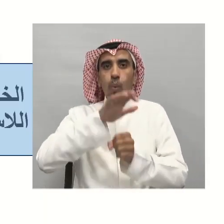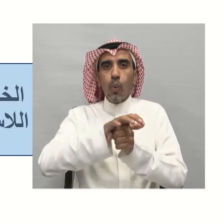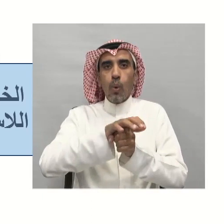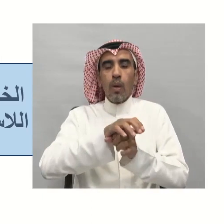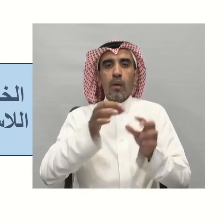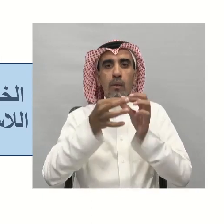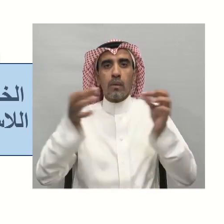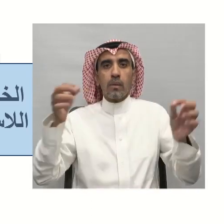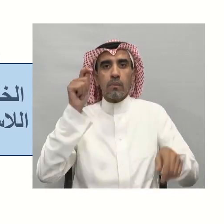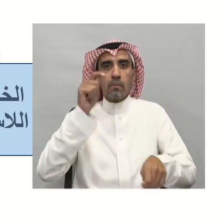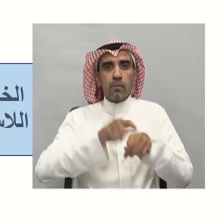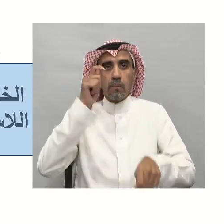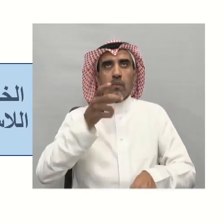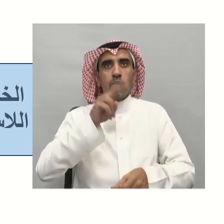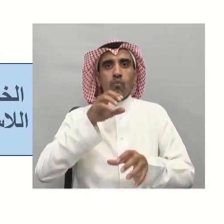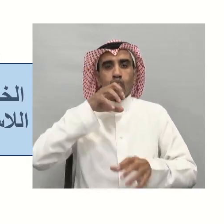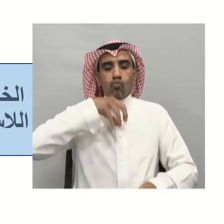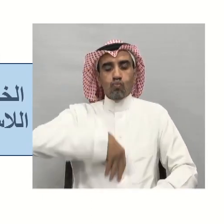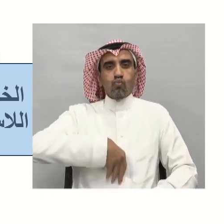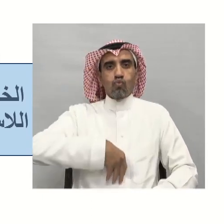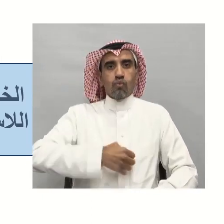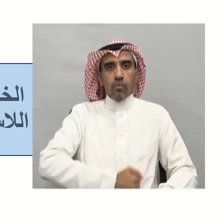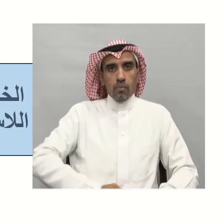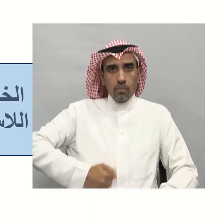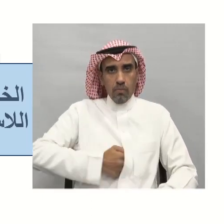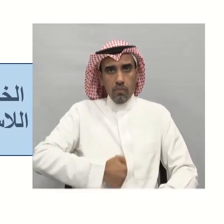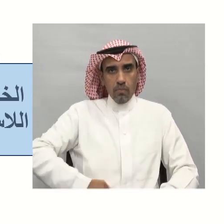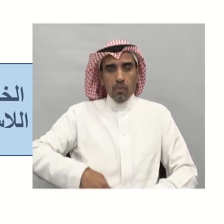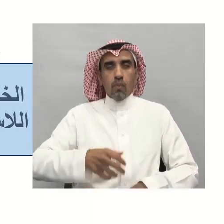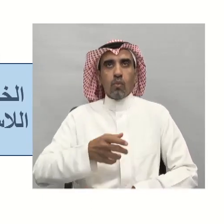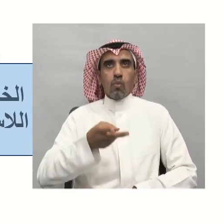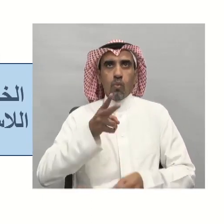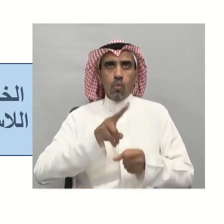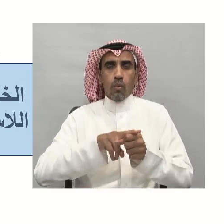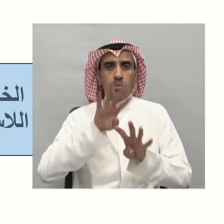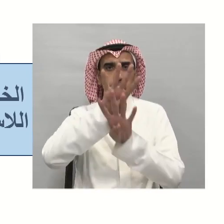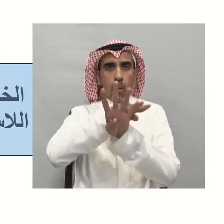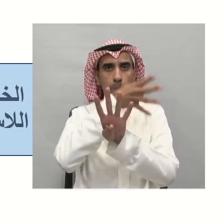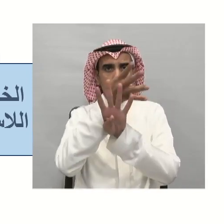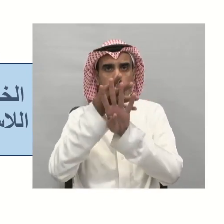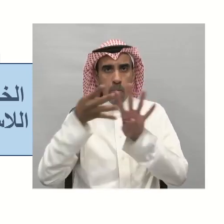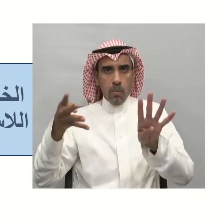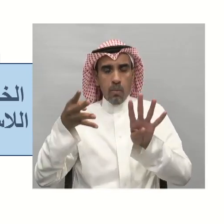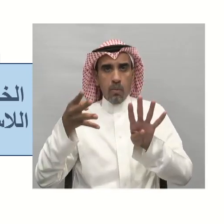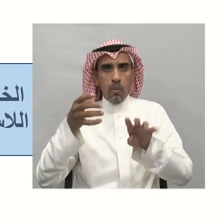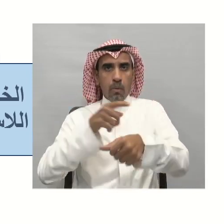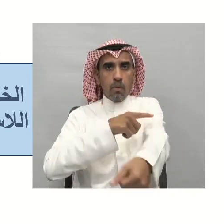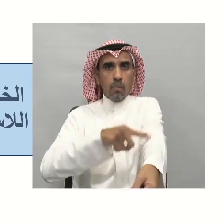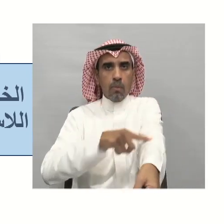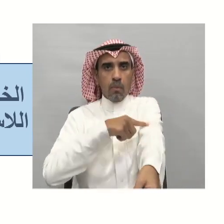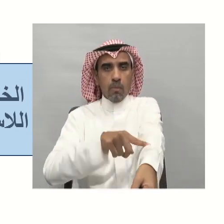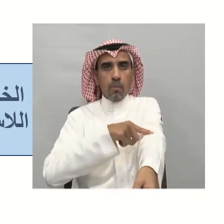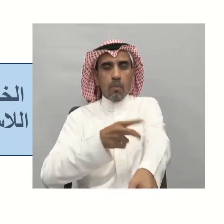اللاسع، بالإضافة إلى التجويف المعوي الوعائي، وأيضاً الشبكة العصبية،